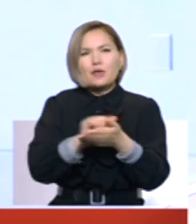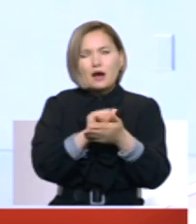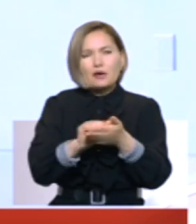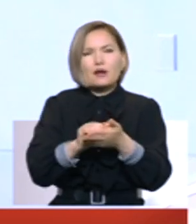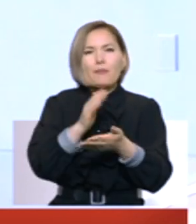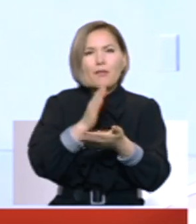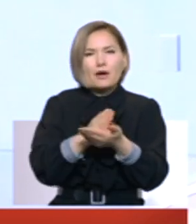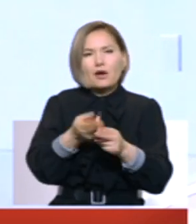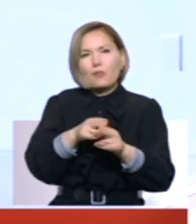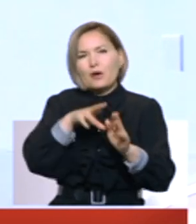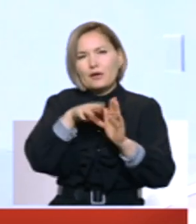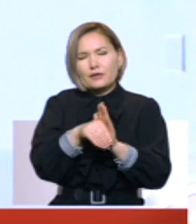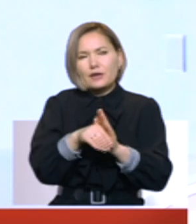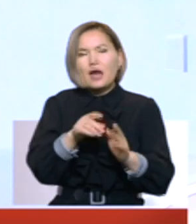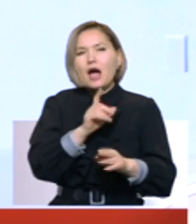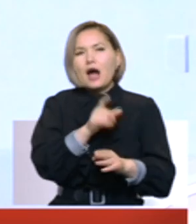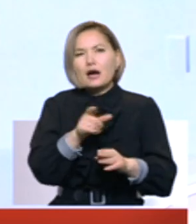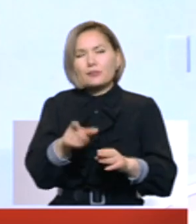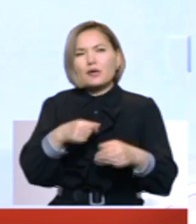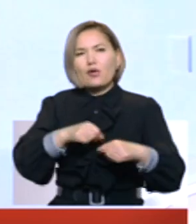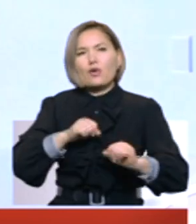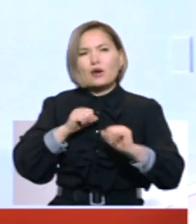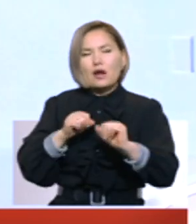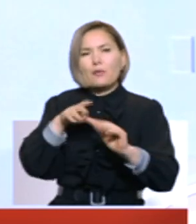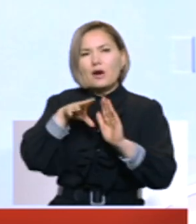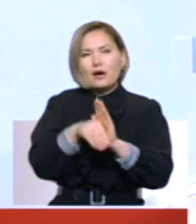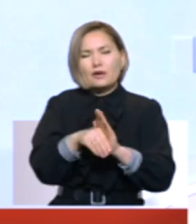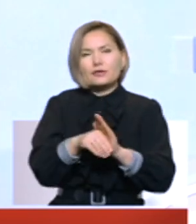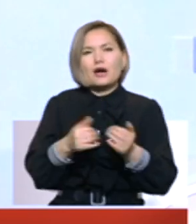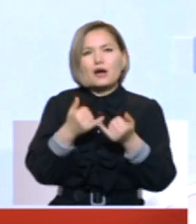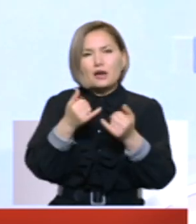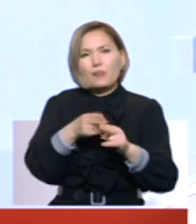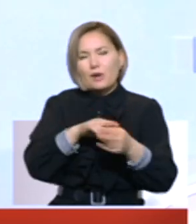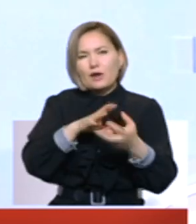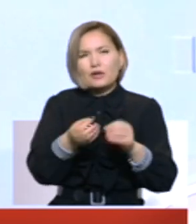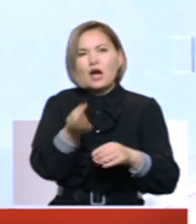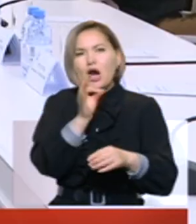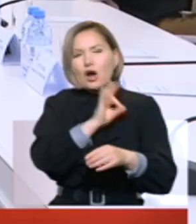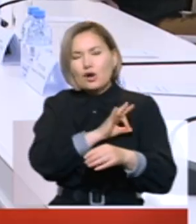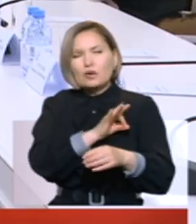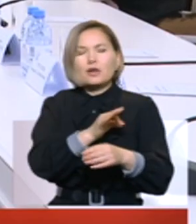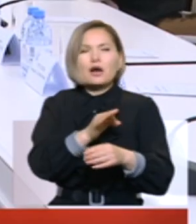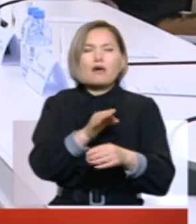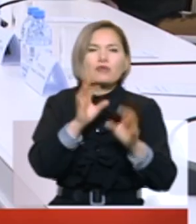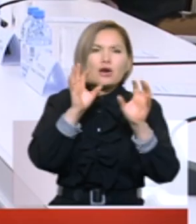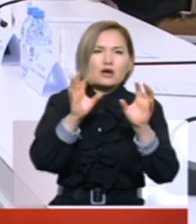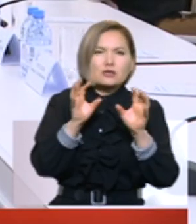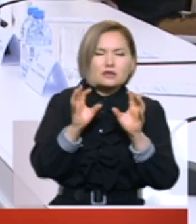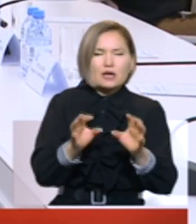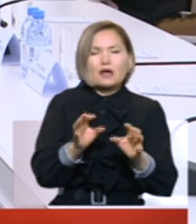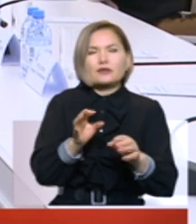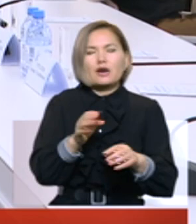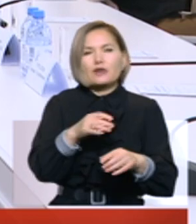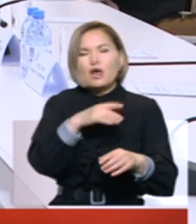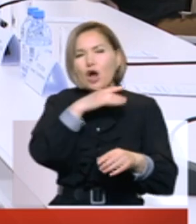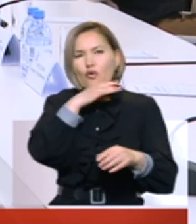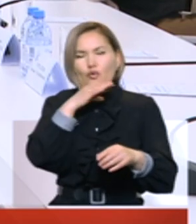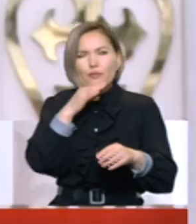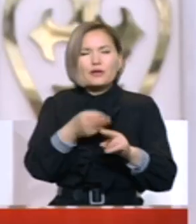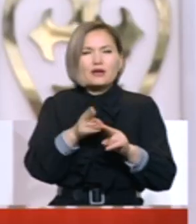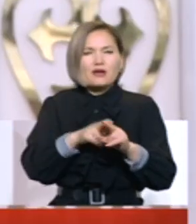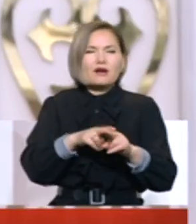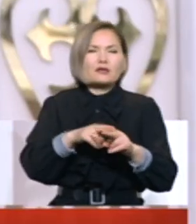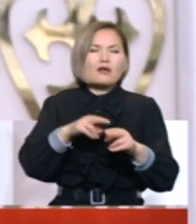акті бар. Оның басым бөлігі азаматтардың құқығын қорғауға арналған, бірақ оны қолдана алмайтындар көп. Яғни халықтың құқықтық сауаттылығы төмен